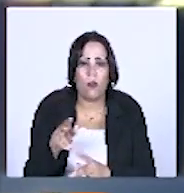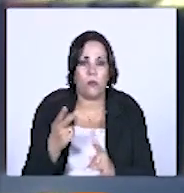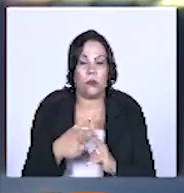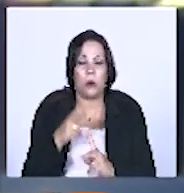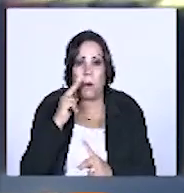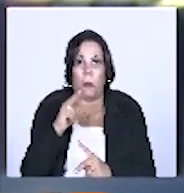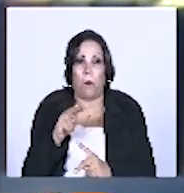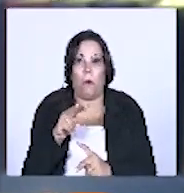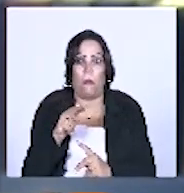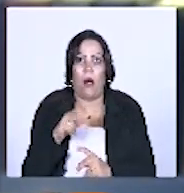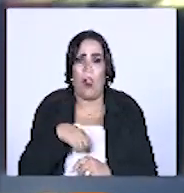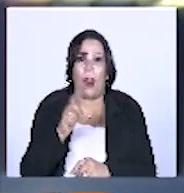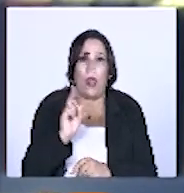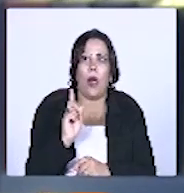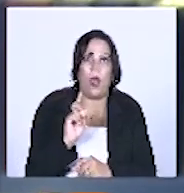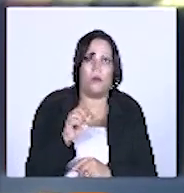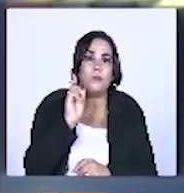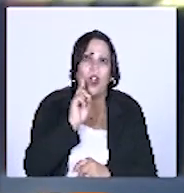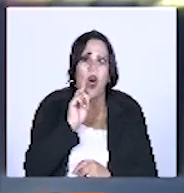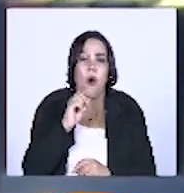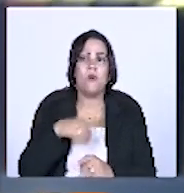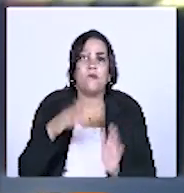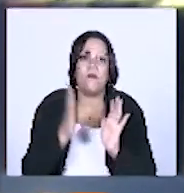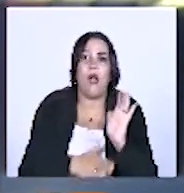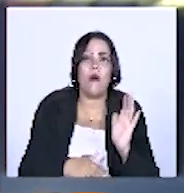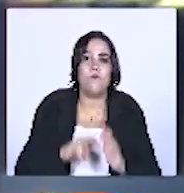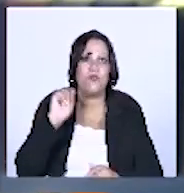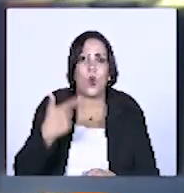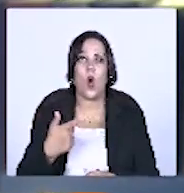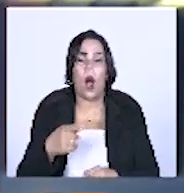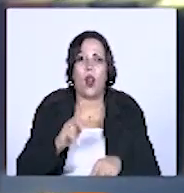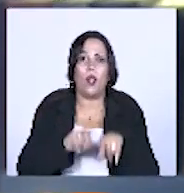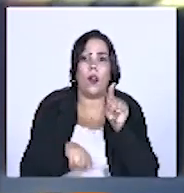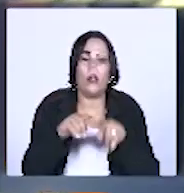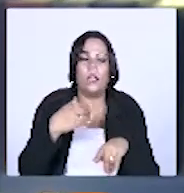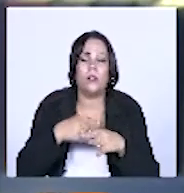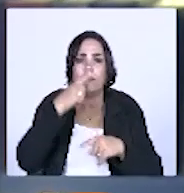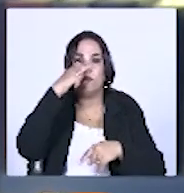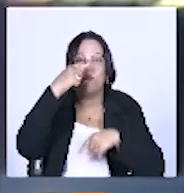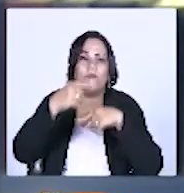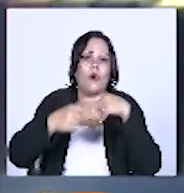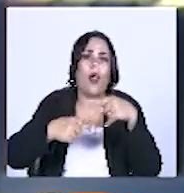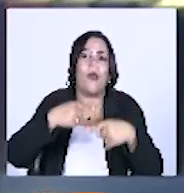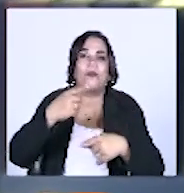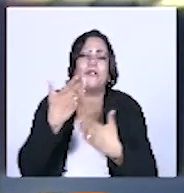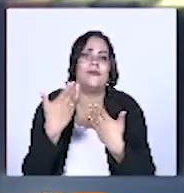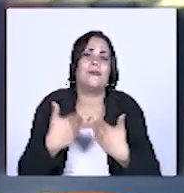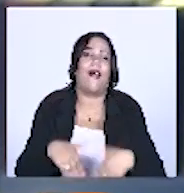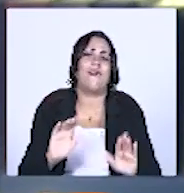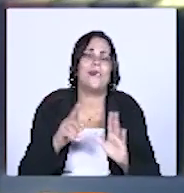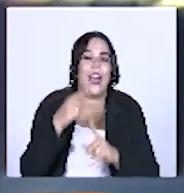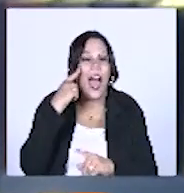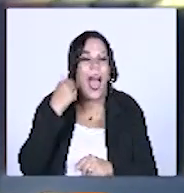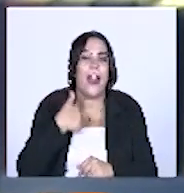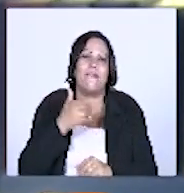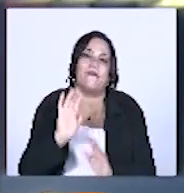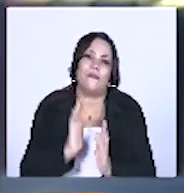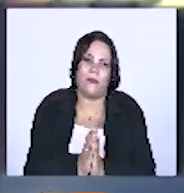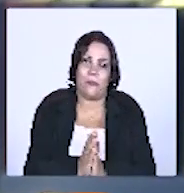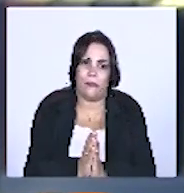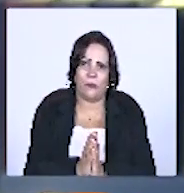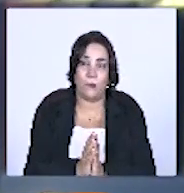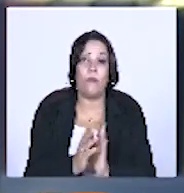الناس يعني احتجت وبعض الناس كانت ضد الموضوع دون لكن مع مرور الوقت اصبحت ممارسه والناس تعودت ازاي تستخدمه